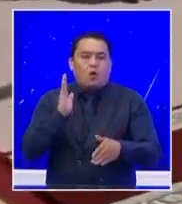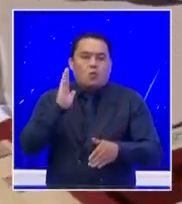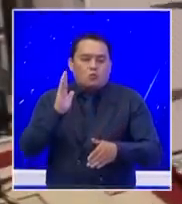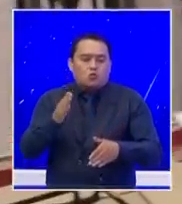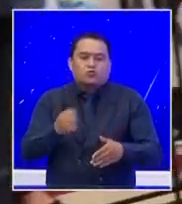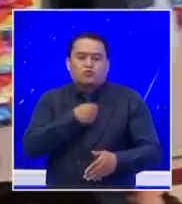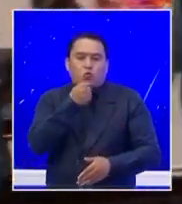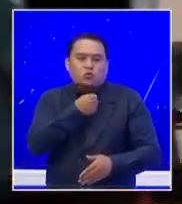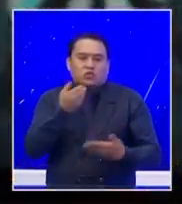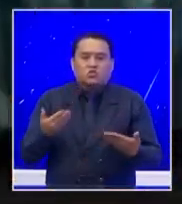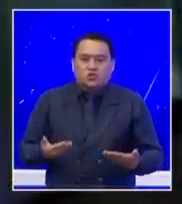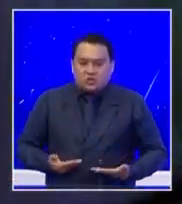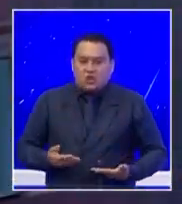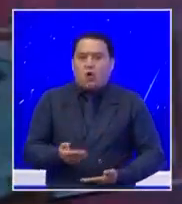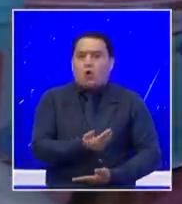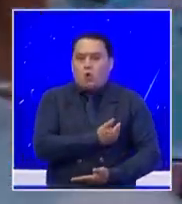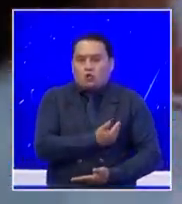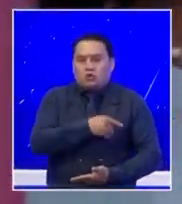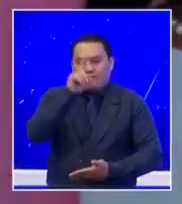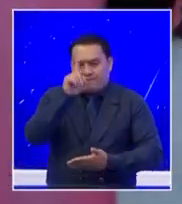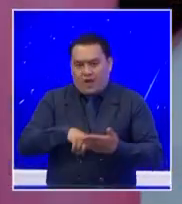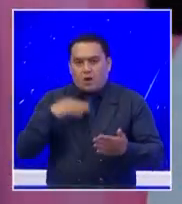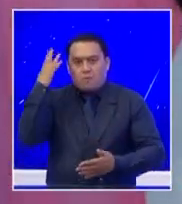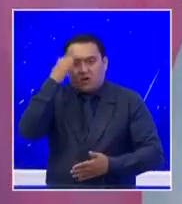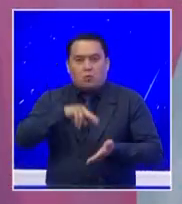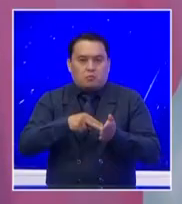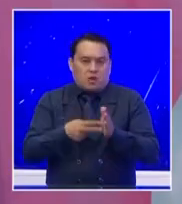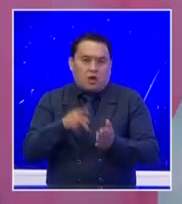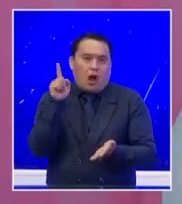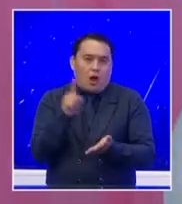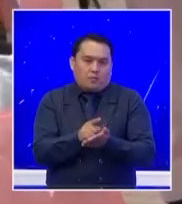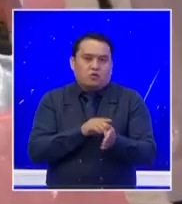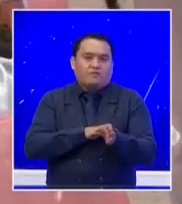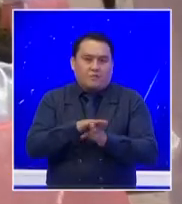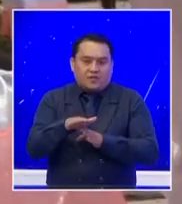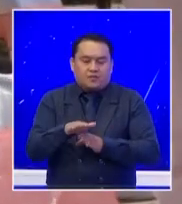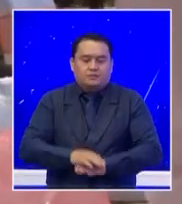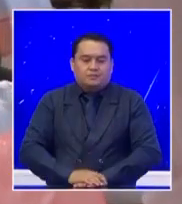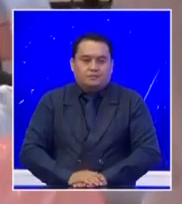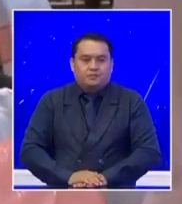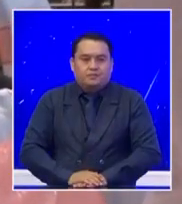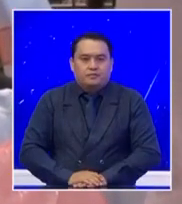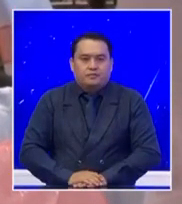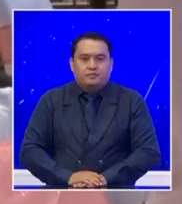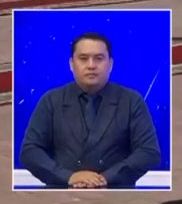дорога во взрослую жизнь. И очень хочется верить, что все их мечты и планы обязательно осуществятся. Надежда Белова, Амина Кудайберген, Степан